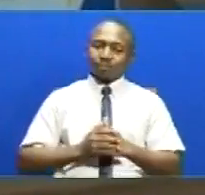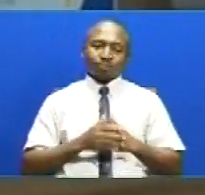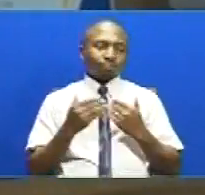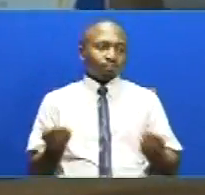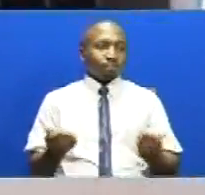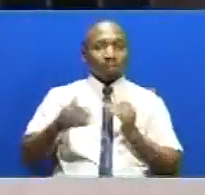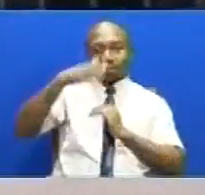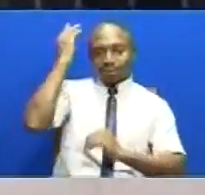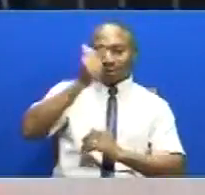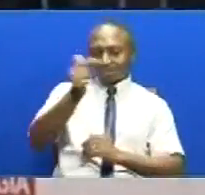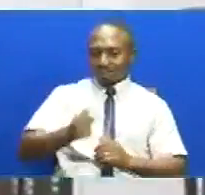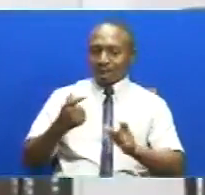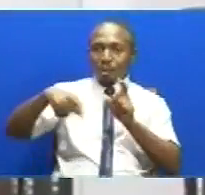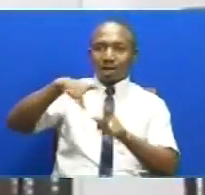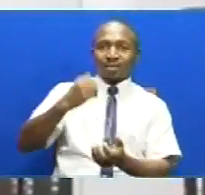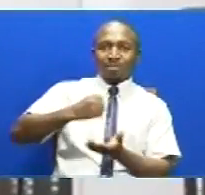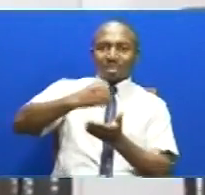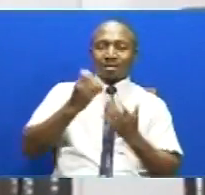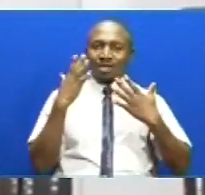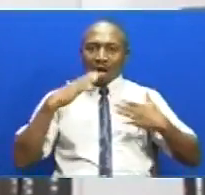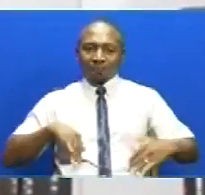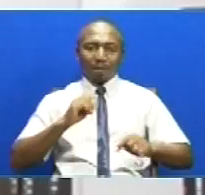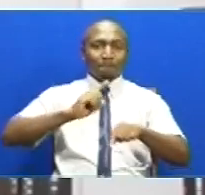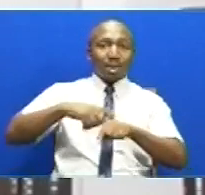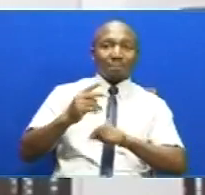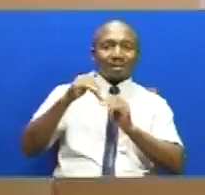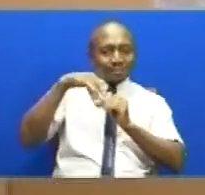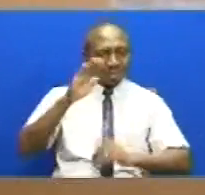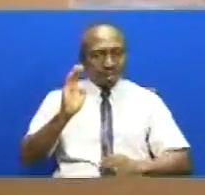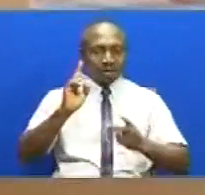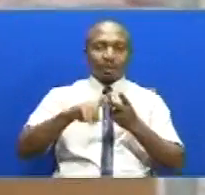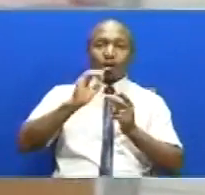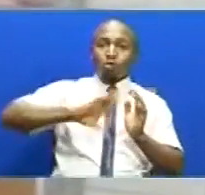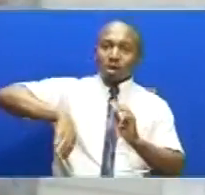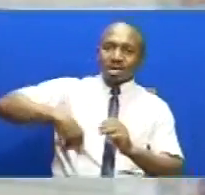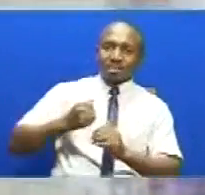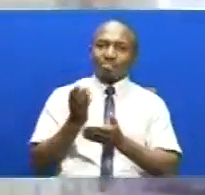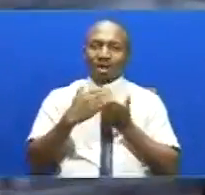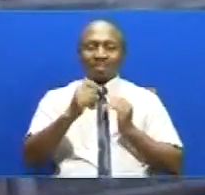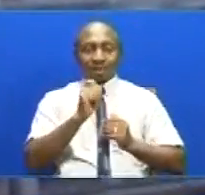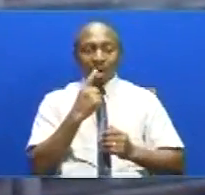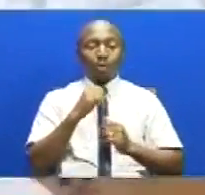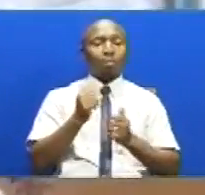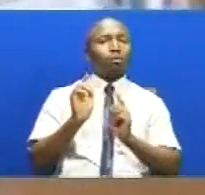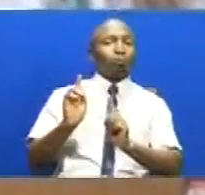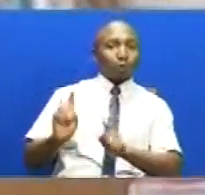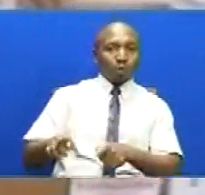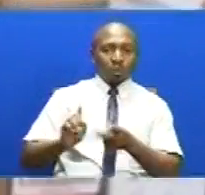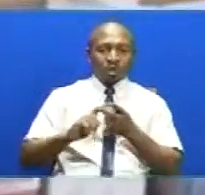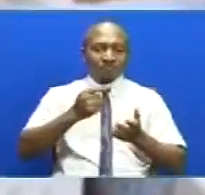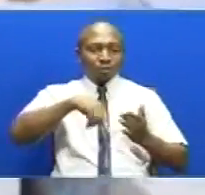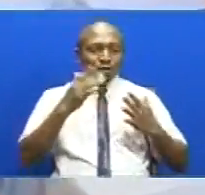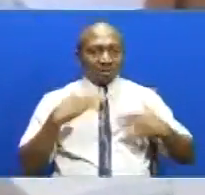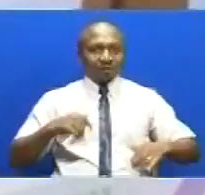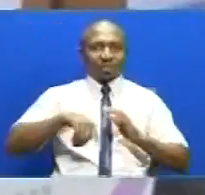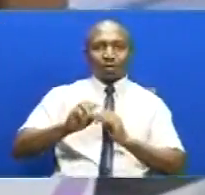serikali ya Tanzania imeongeza bajeti ya afya kwa mara mbili ya ziada, wizi wa baadhi ya dawa unaripotiwa. Vituo vya afya